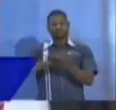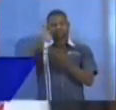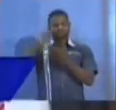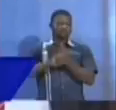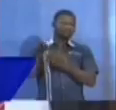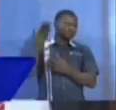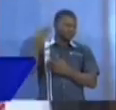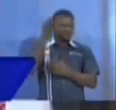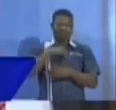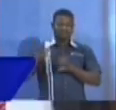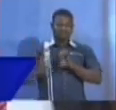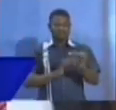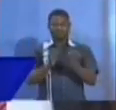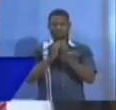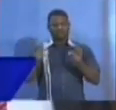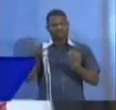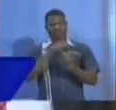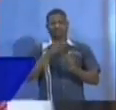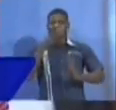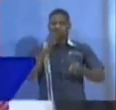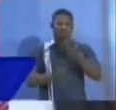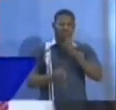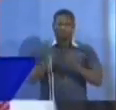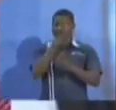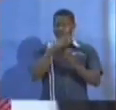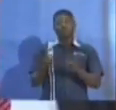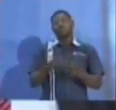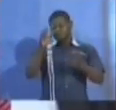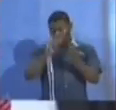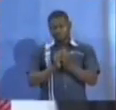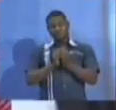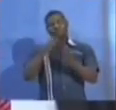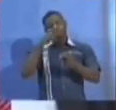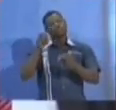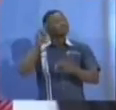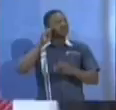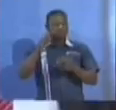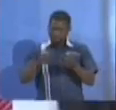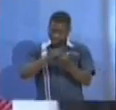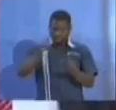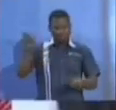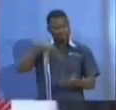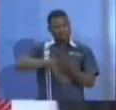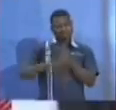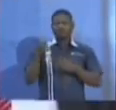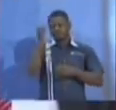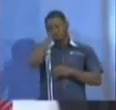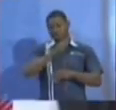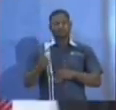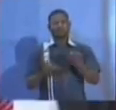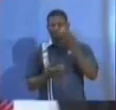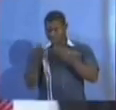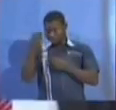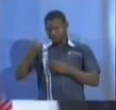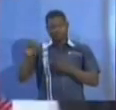vous savez, le Nigeria est un poids en Afrique de l'Ouest et au sein de la CEDEAO, l'espace commun auquel nous